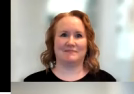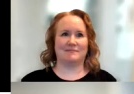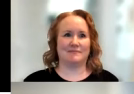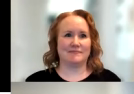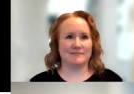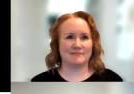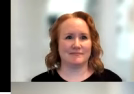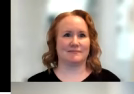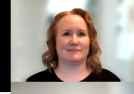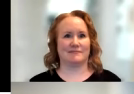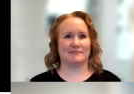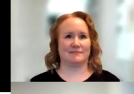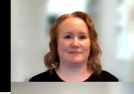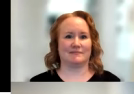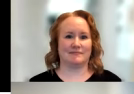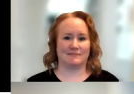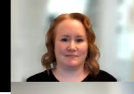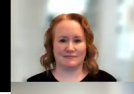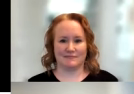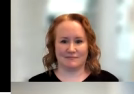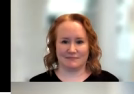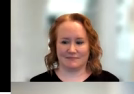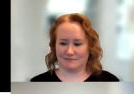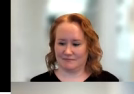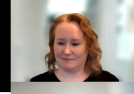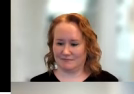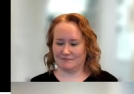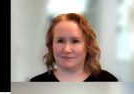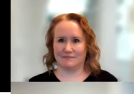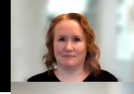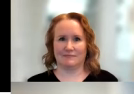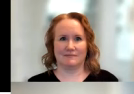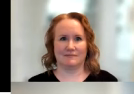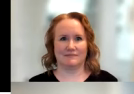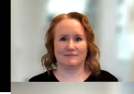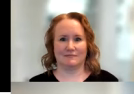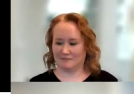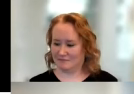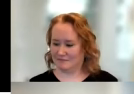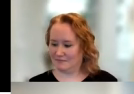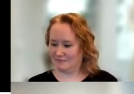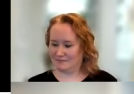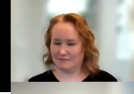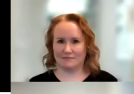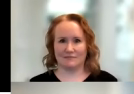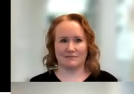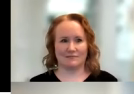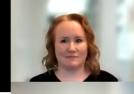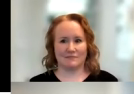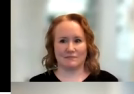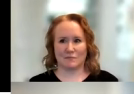med blant annet da EØS-rett og teknologirett, og også da vært en del borte i både tilgjengelighet og universell